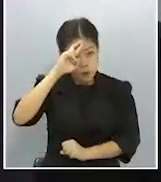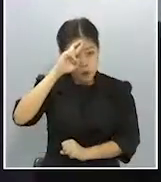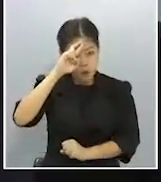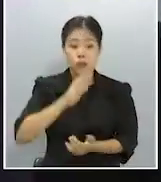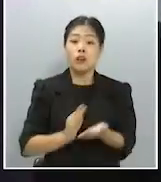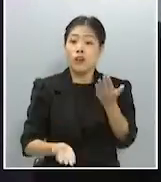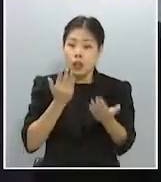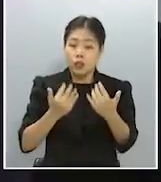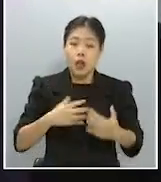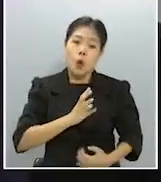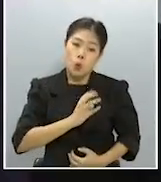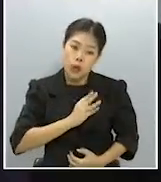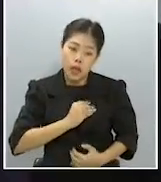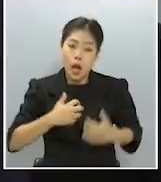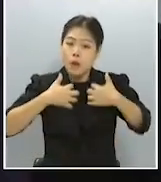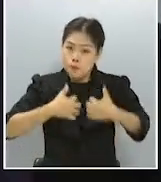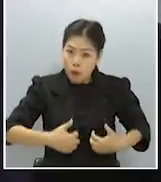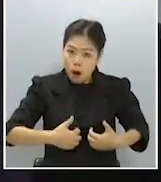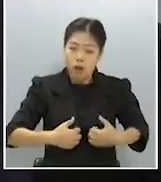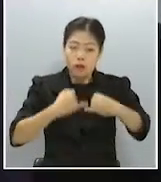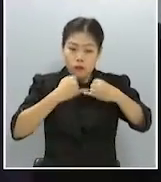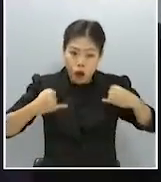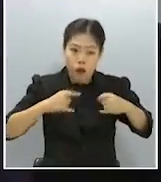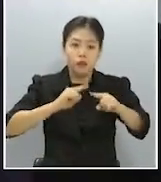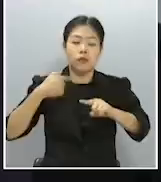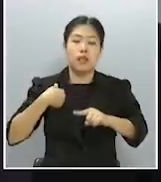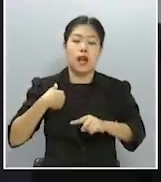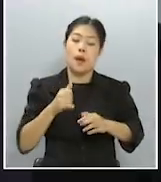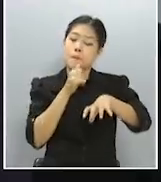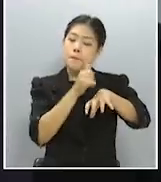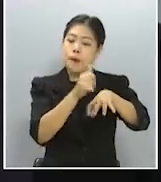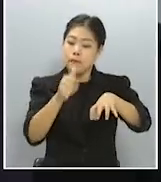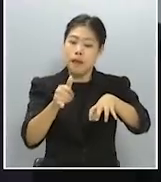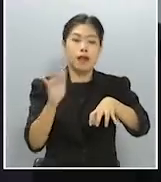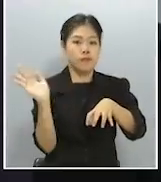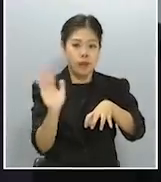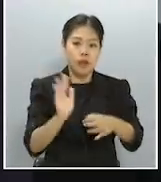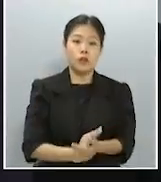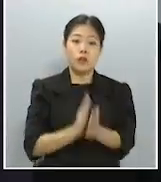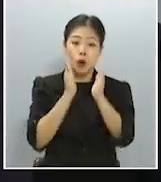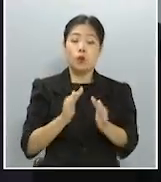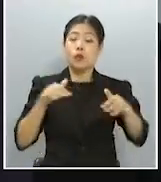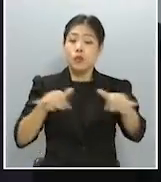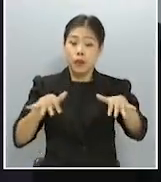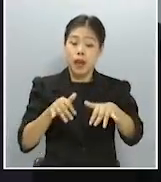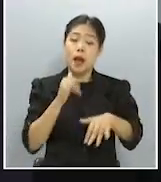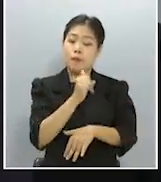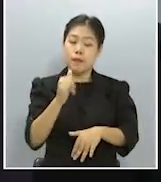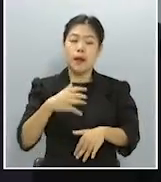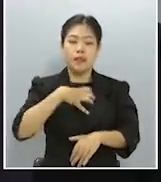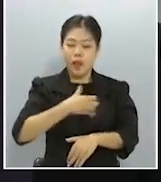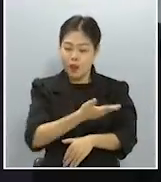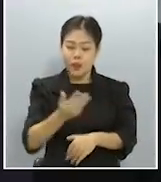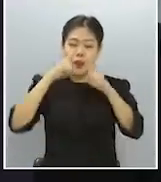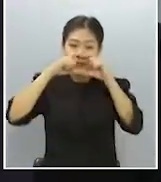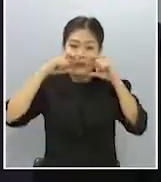หัวใจหลอดเลือดปอดแล้วก็กลุ่มโรคทางเดินหายใจไม่ควรออกไปที่โล่งแจ้งส่วนบุคคลทั่วไปออกไปไหนมาไหนก็สวมหน้ากากอนามัย